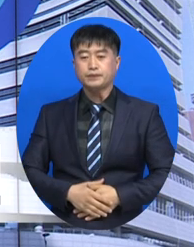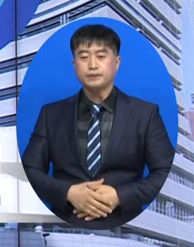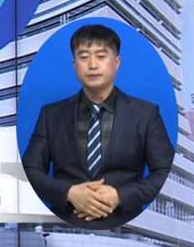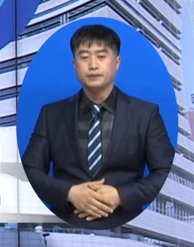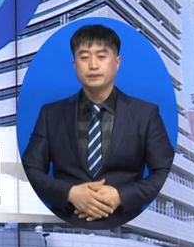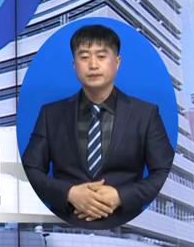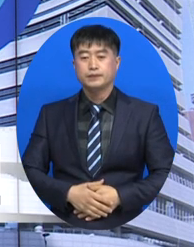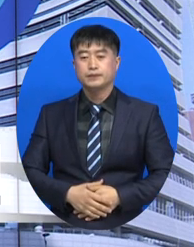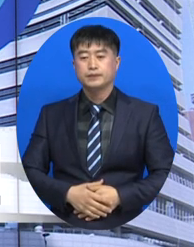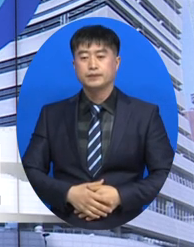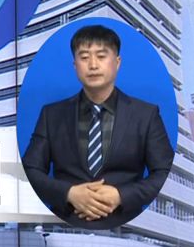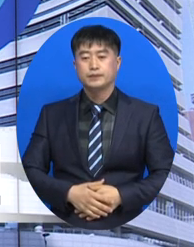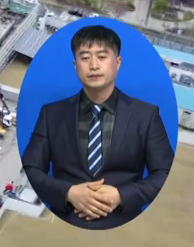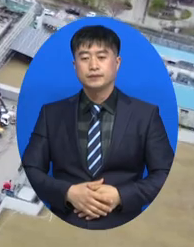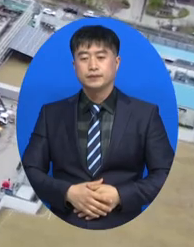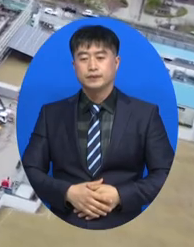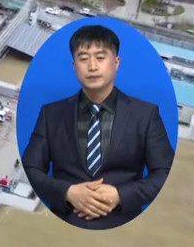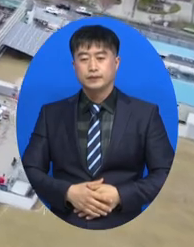직접 설명드립니다.